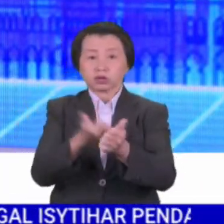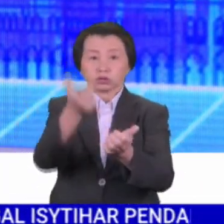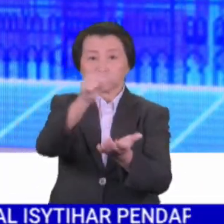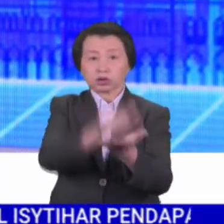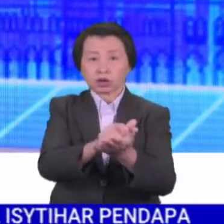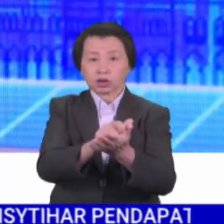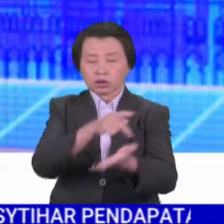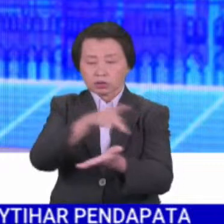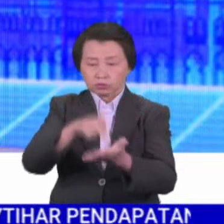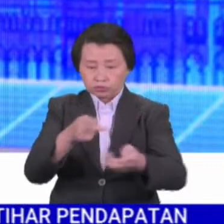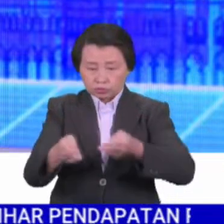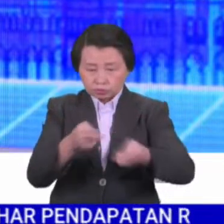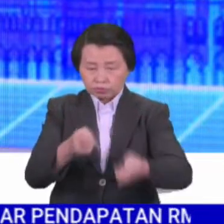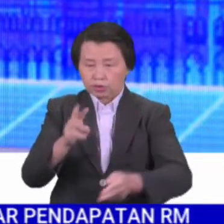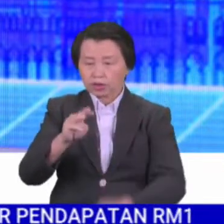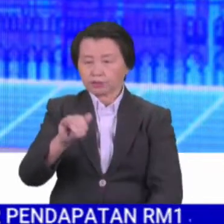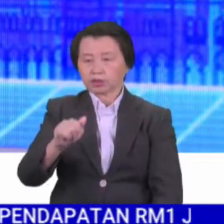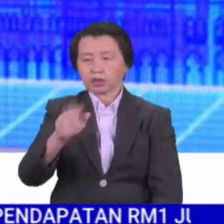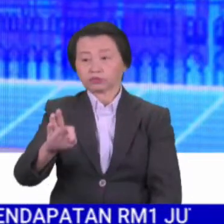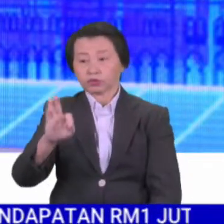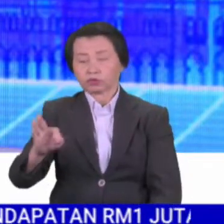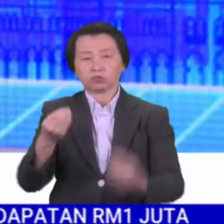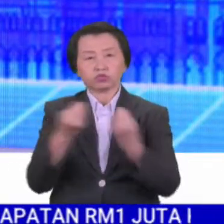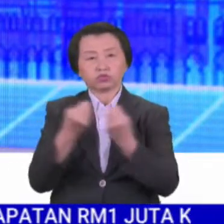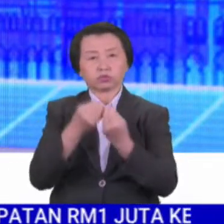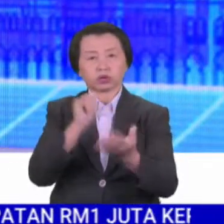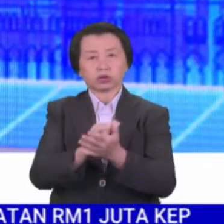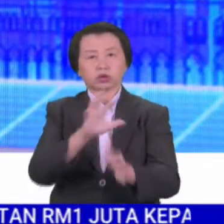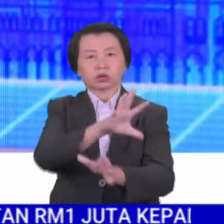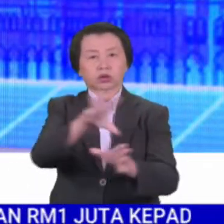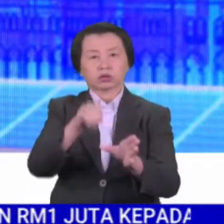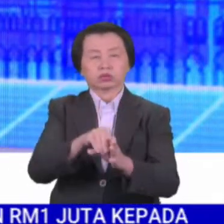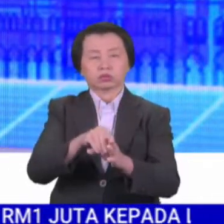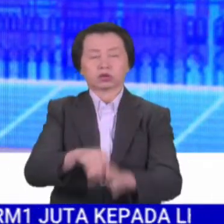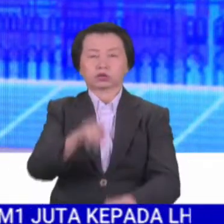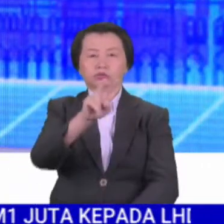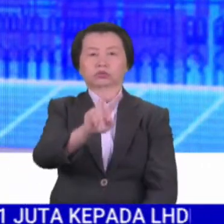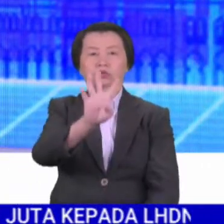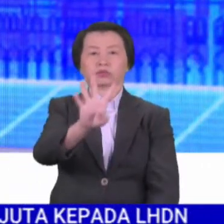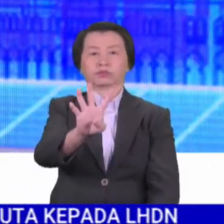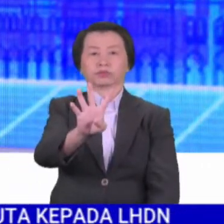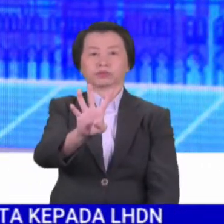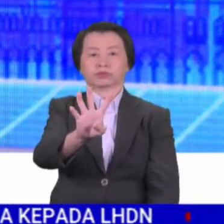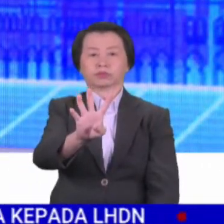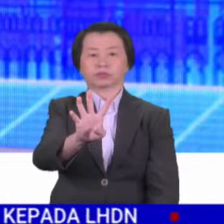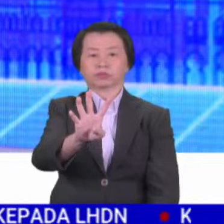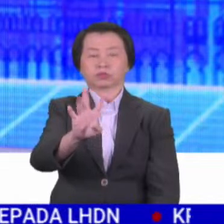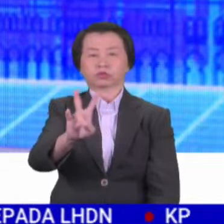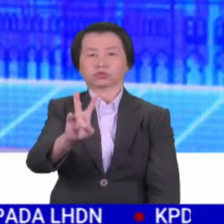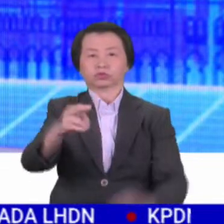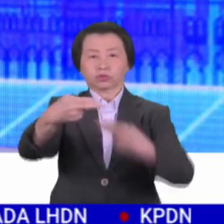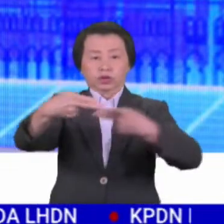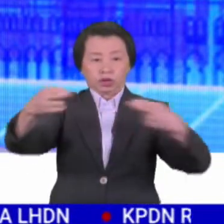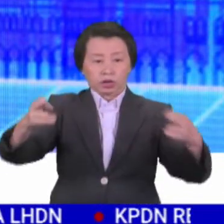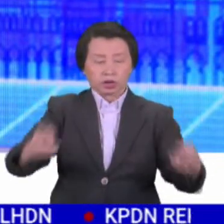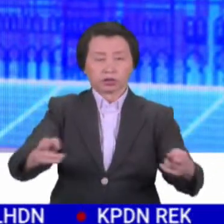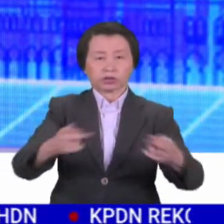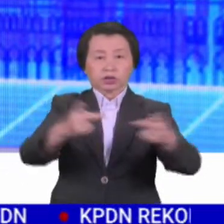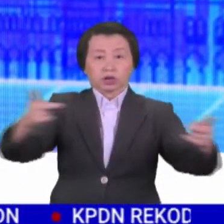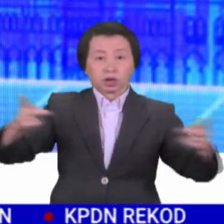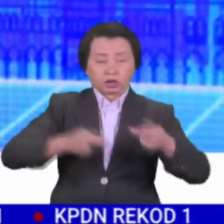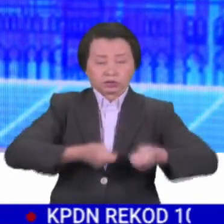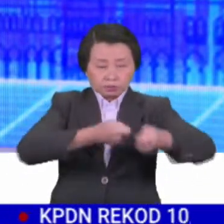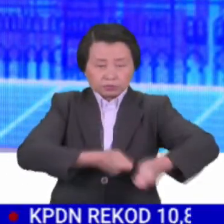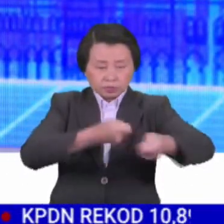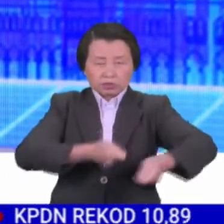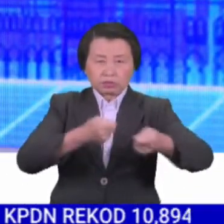Pusat Pengurusan Bencana MAFS, jumlah tersebut membabitkan sekitar 24.7 ribu hektar kawasan pertanian